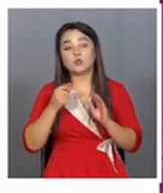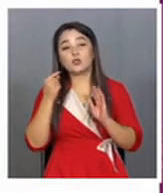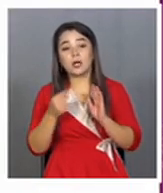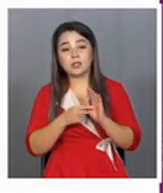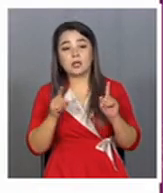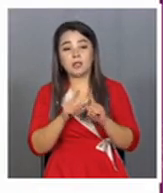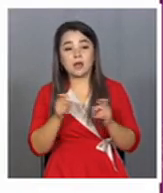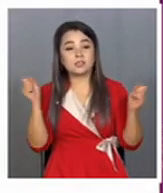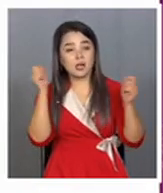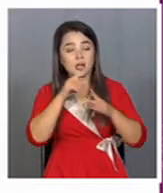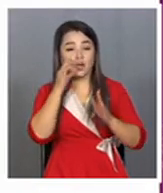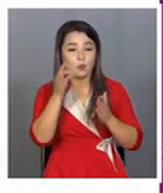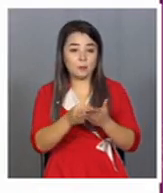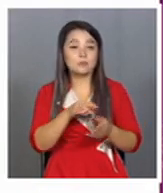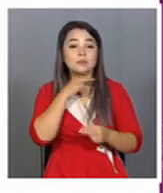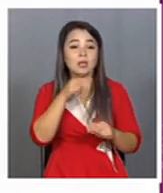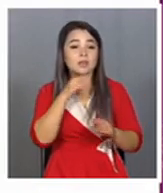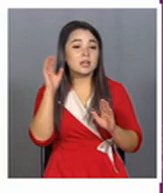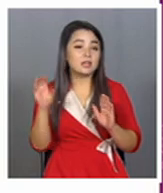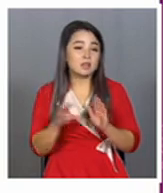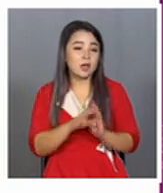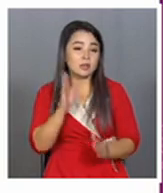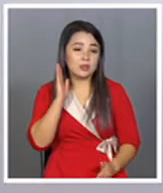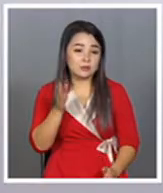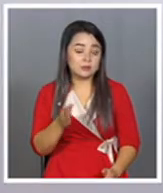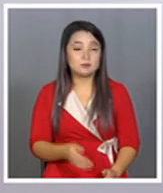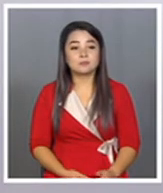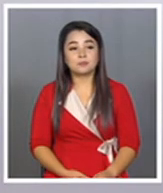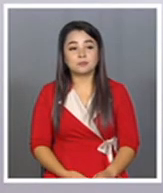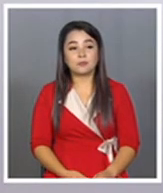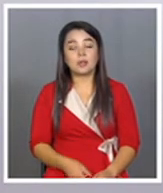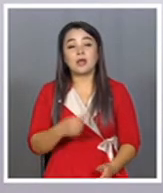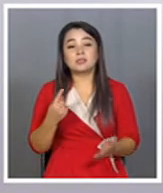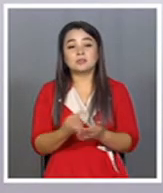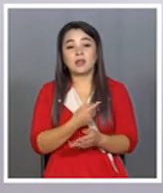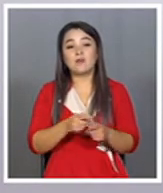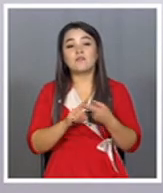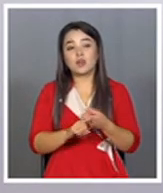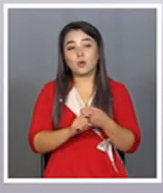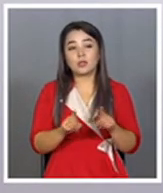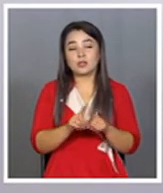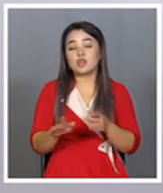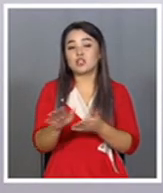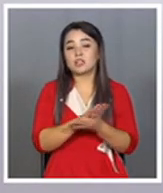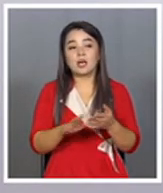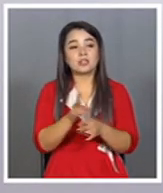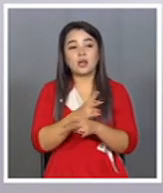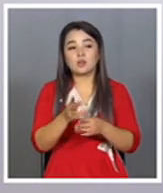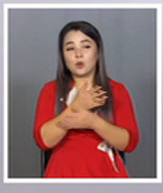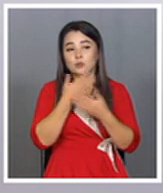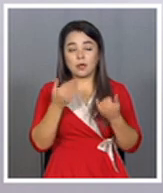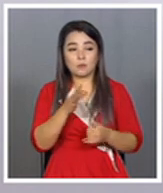үшін бүгінгі сабаққа назар салып тыңдап отырыңыздар. Ең алғашқы вирустардың ешқандай зияны жоқ